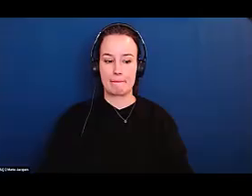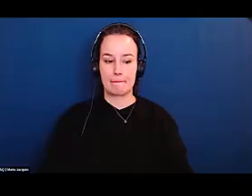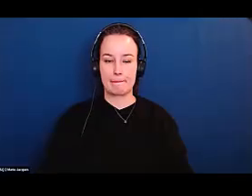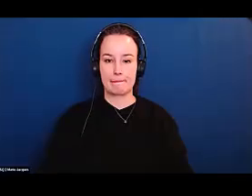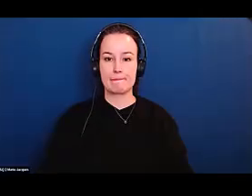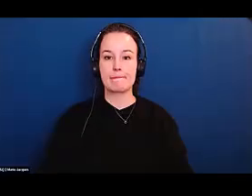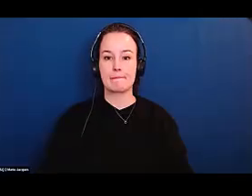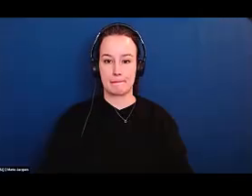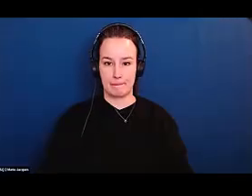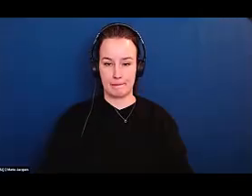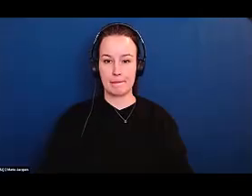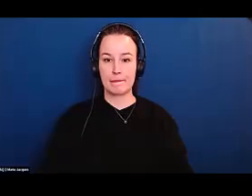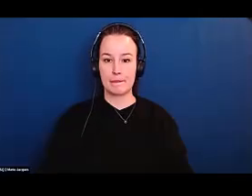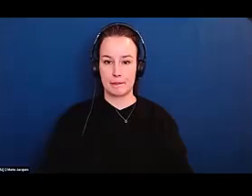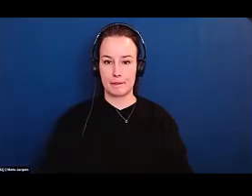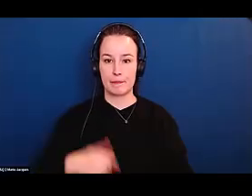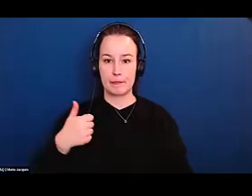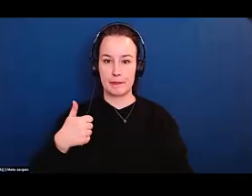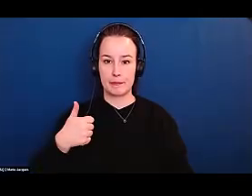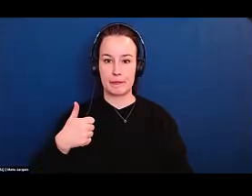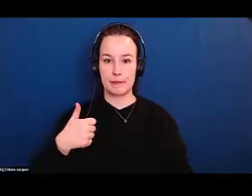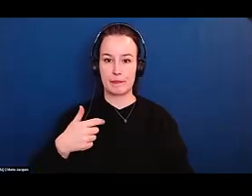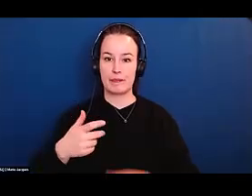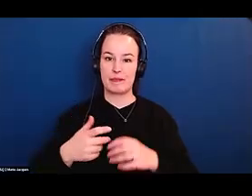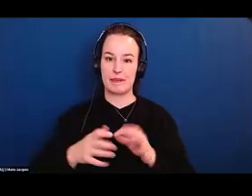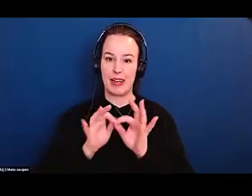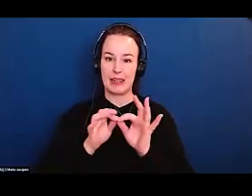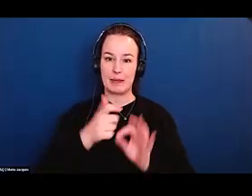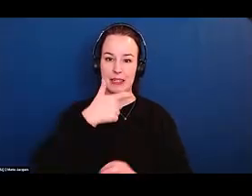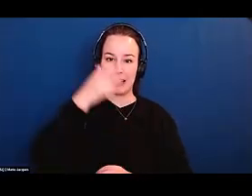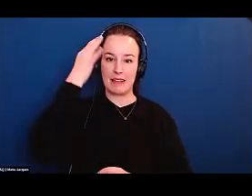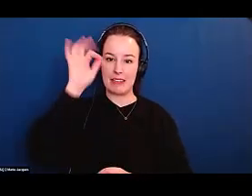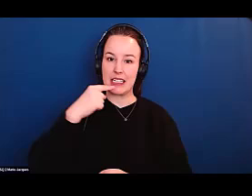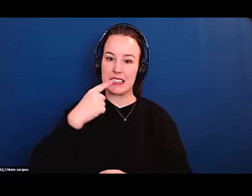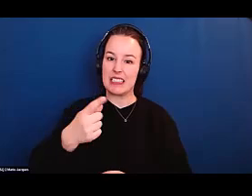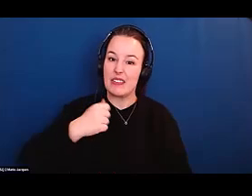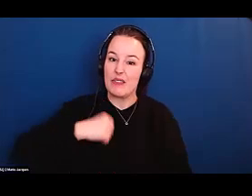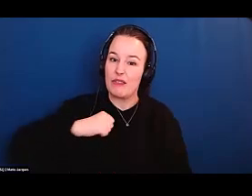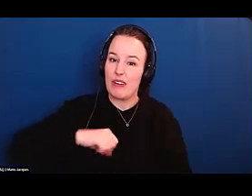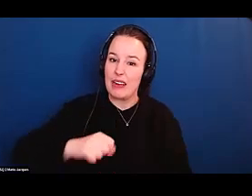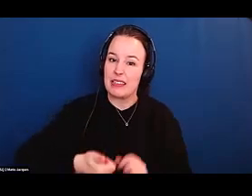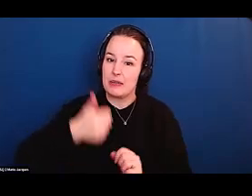Et l'interprète fera de son mieux pour interpréter cette vidéo.